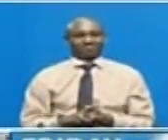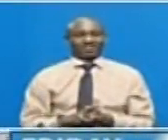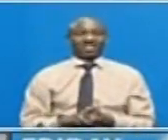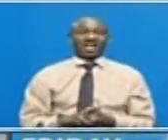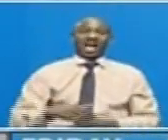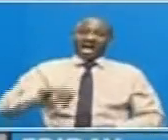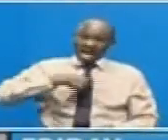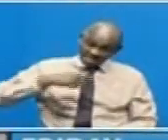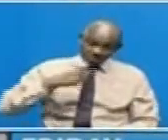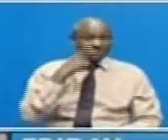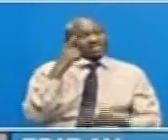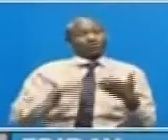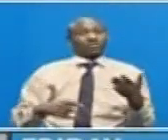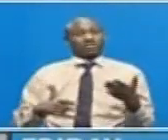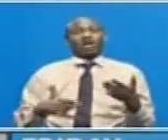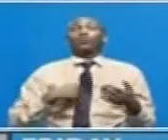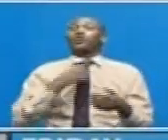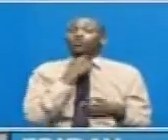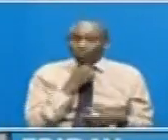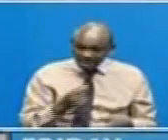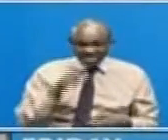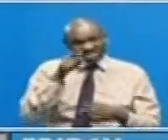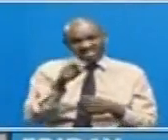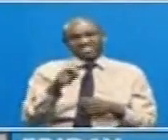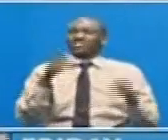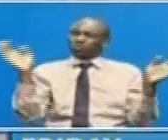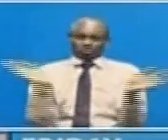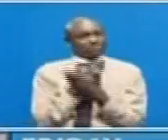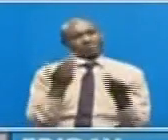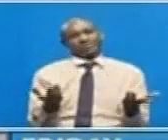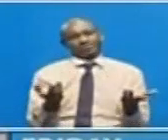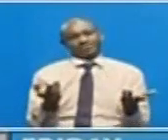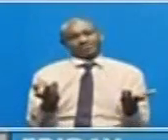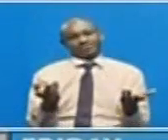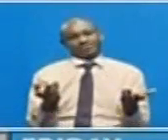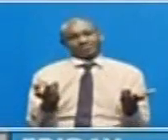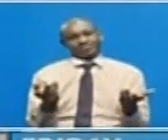Sisi, tusema. Tunataka hii maneno ya kwishe.